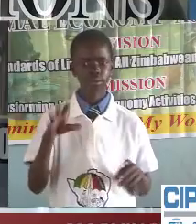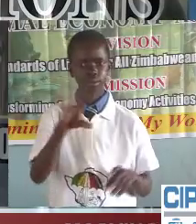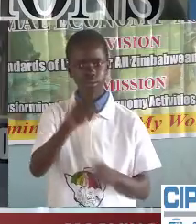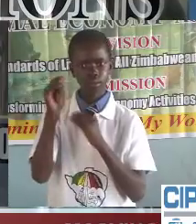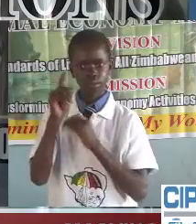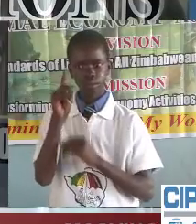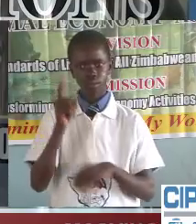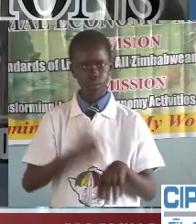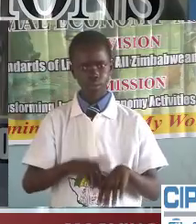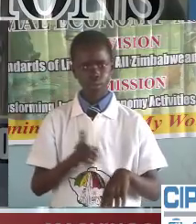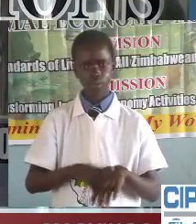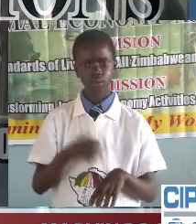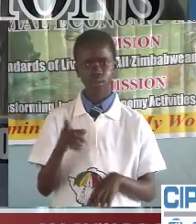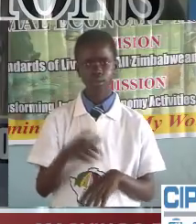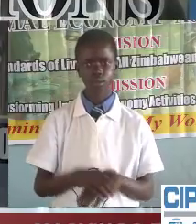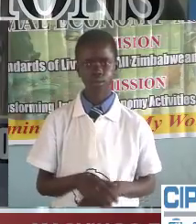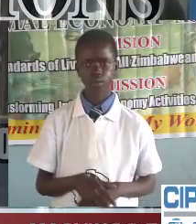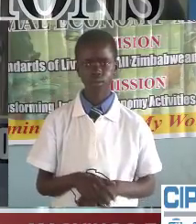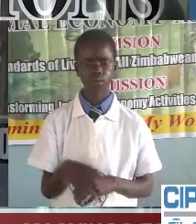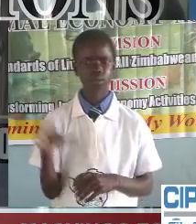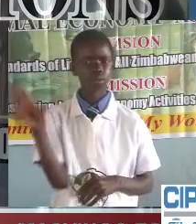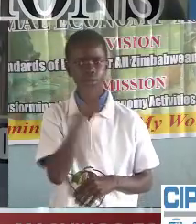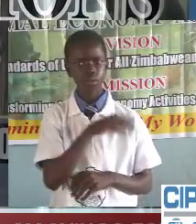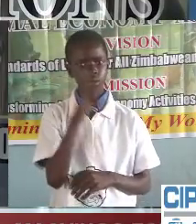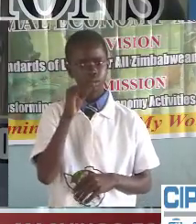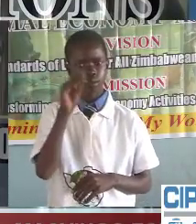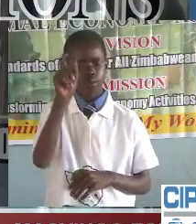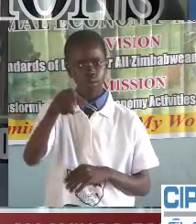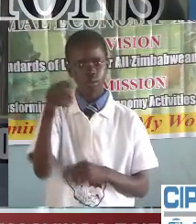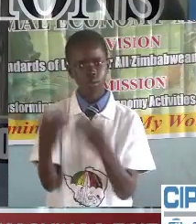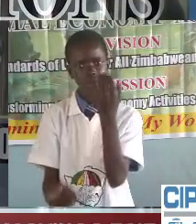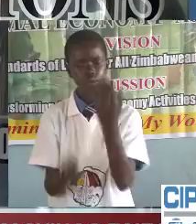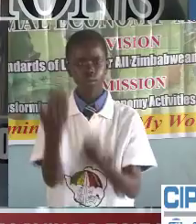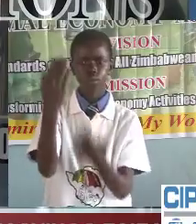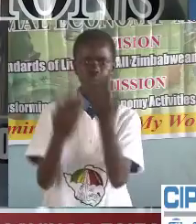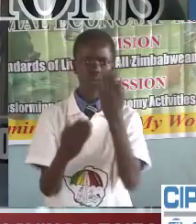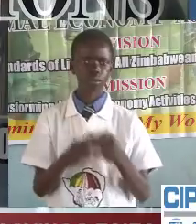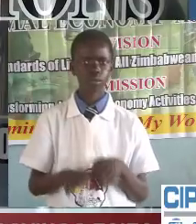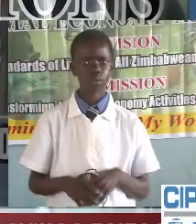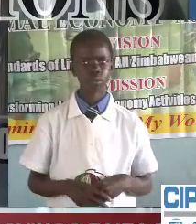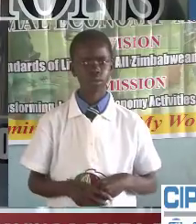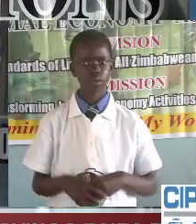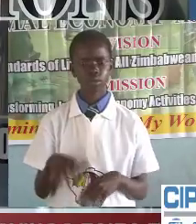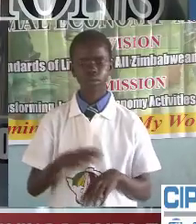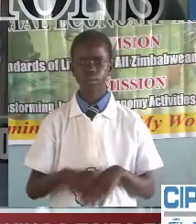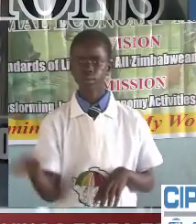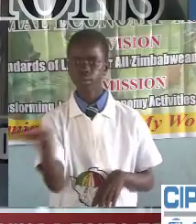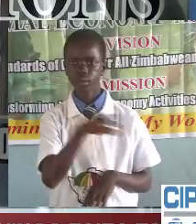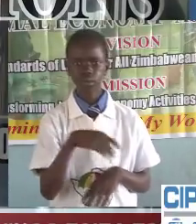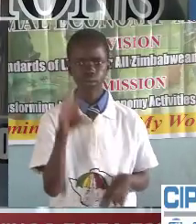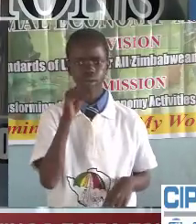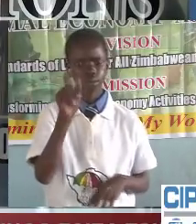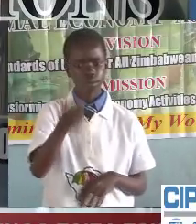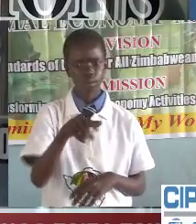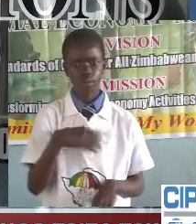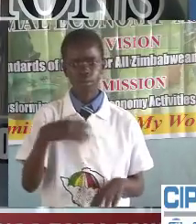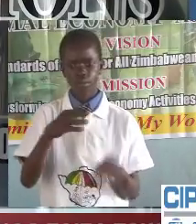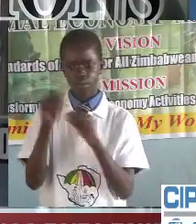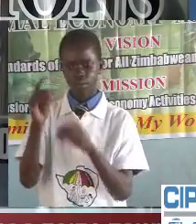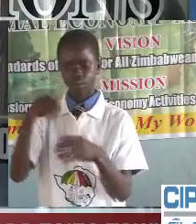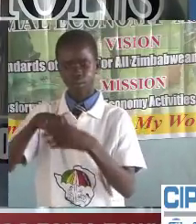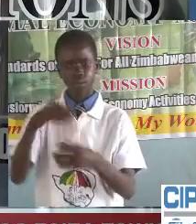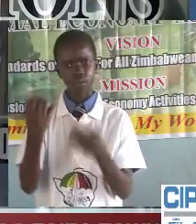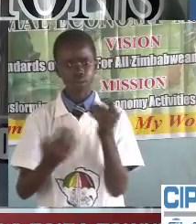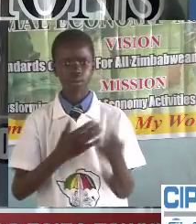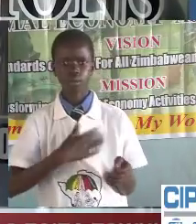nditorewo mukana uno kuti sewechidiki handisiwanzi kufarira kutaura age yangu boss vanhu vanotaura